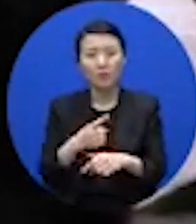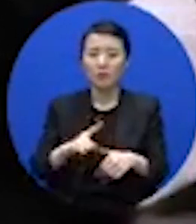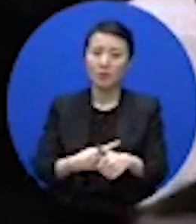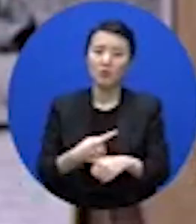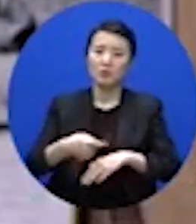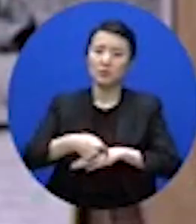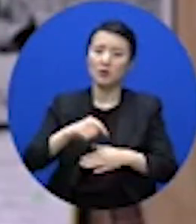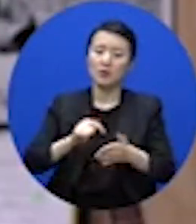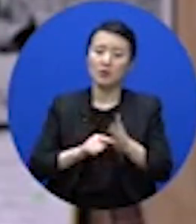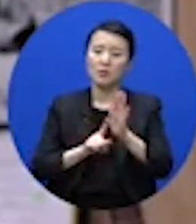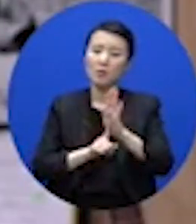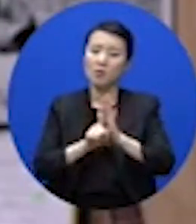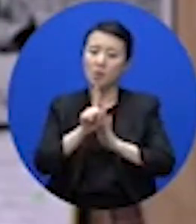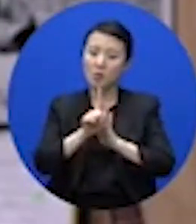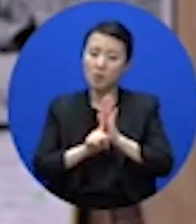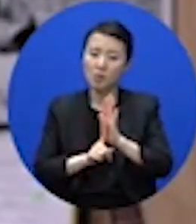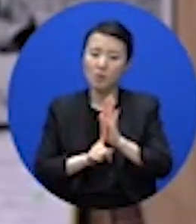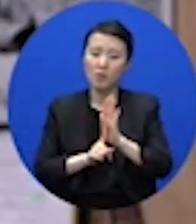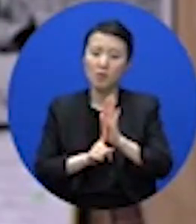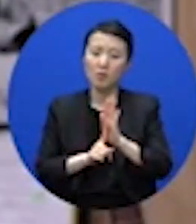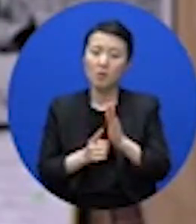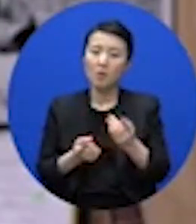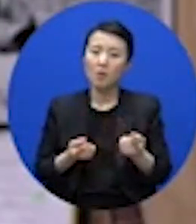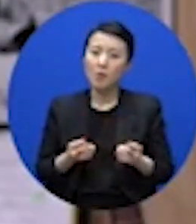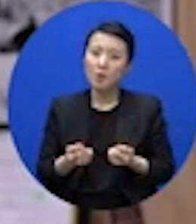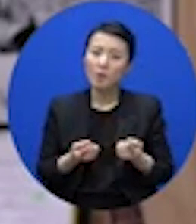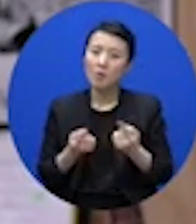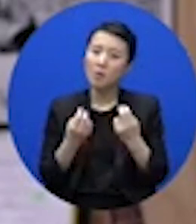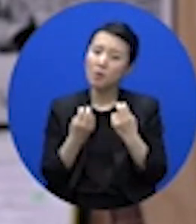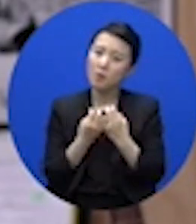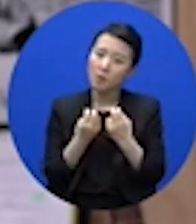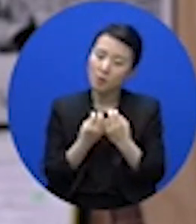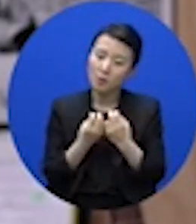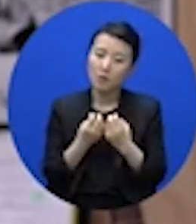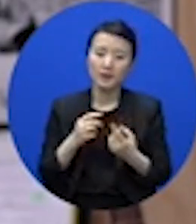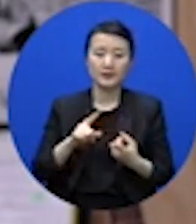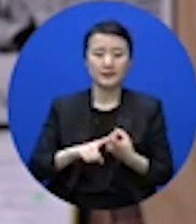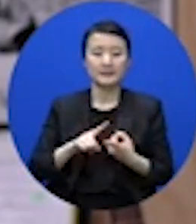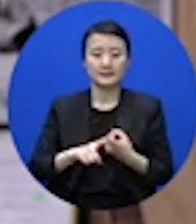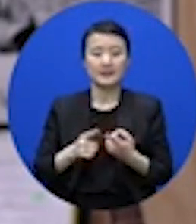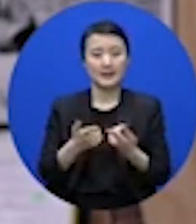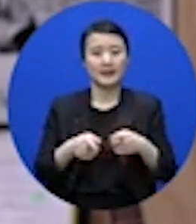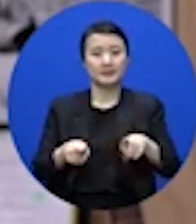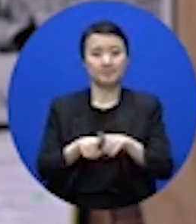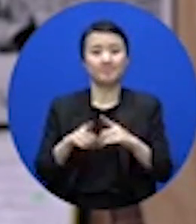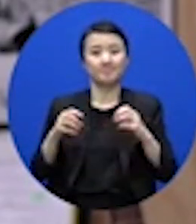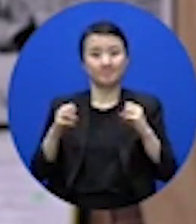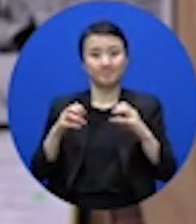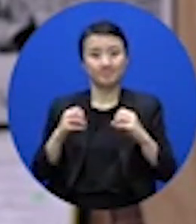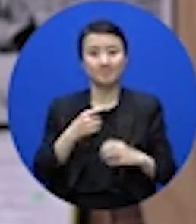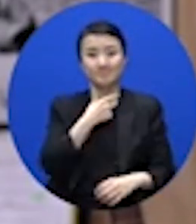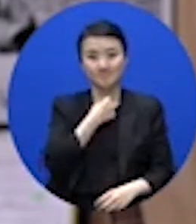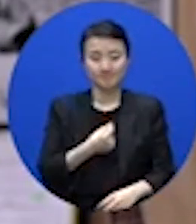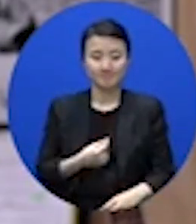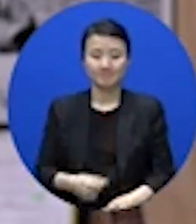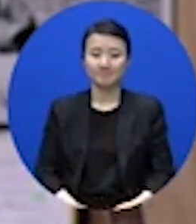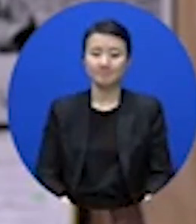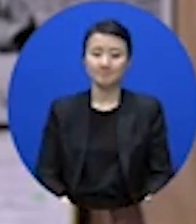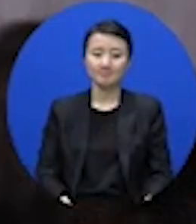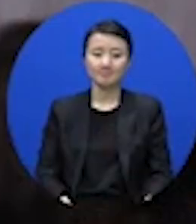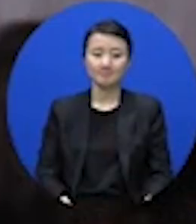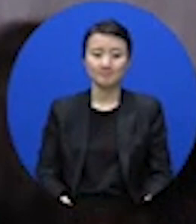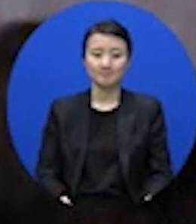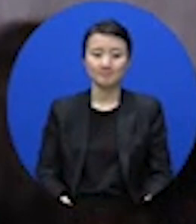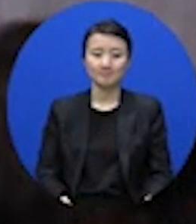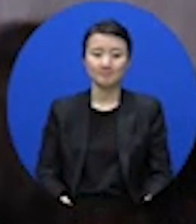마음의 온도를 어떻게 조율을 할까를 우리가 같이 생각해 볼 수 있겠죠. 자, 이 그림을